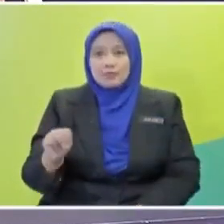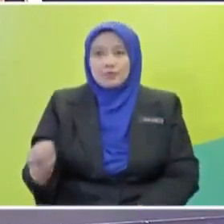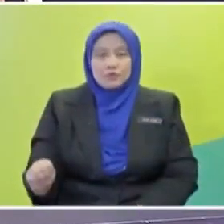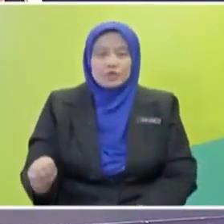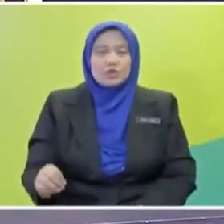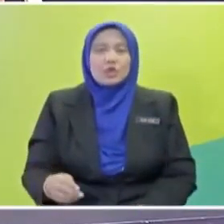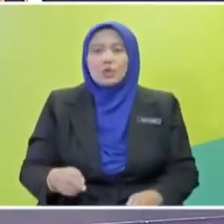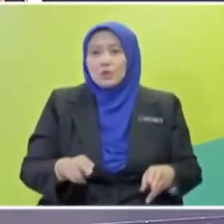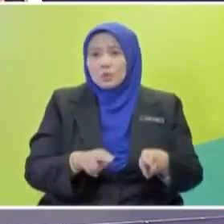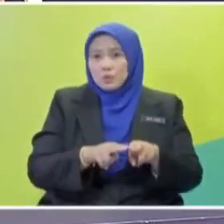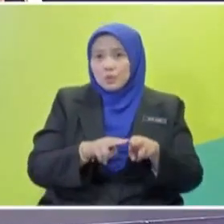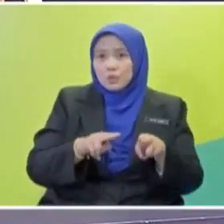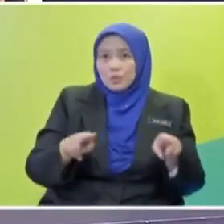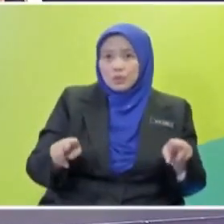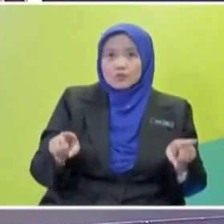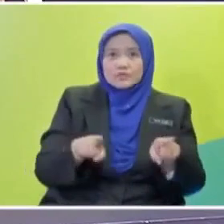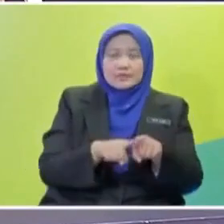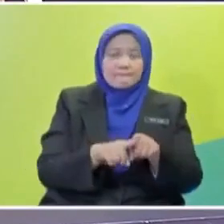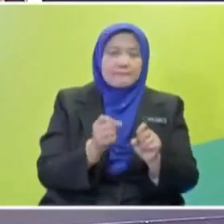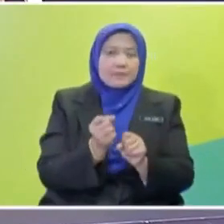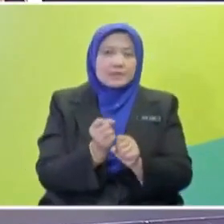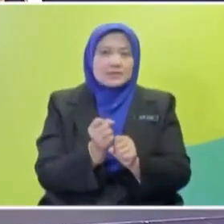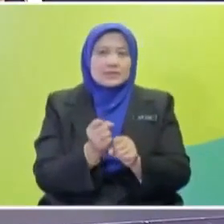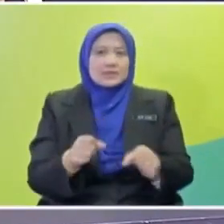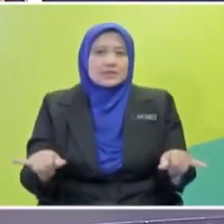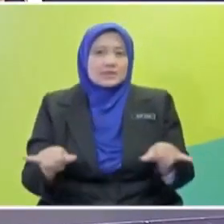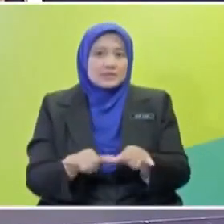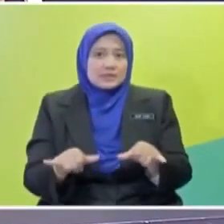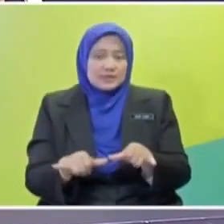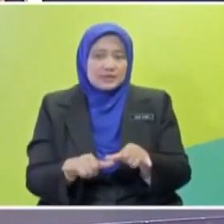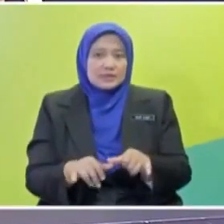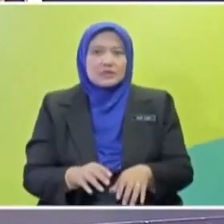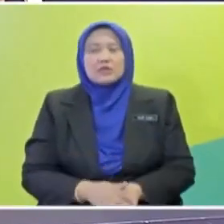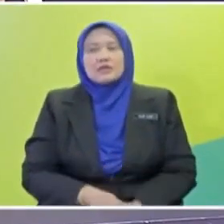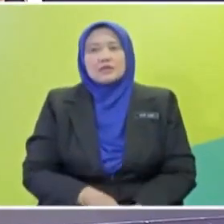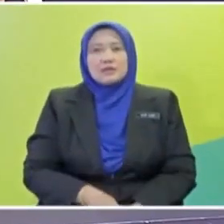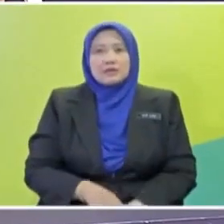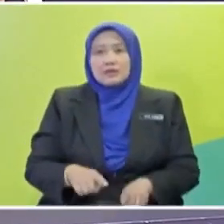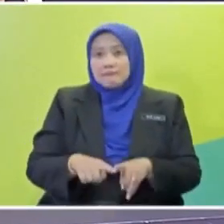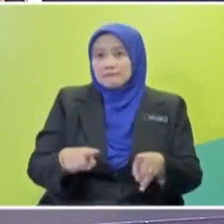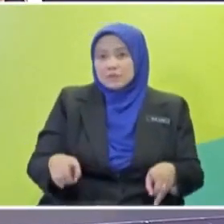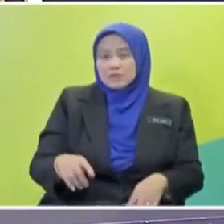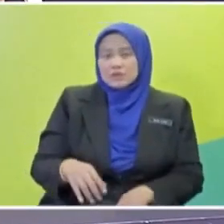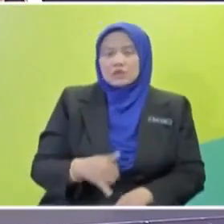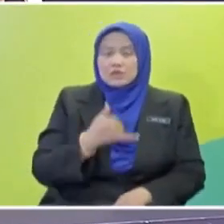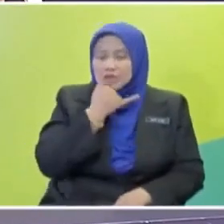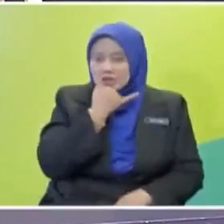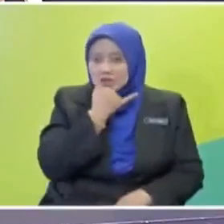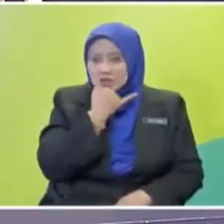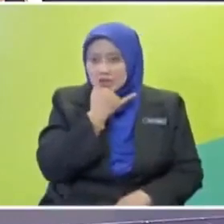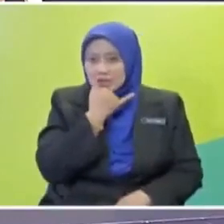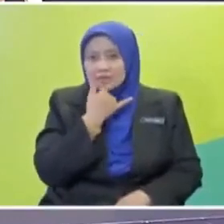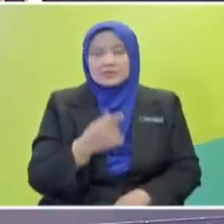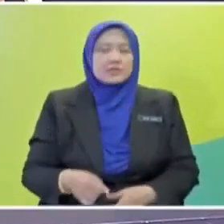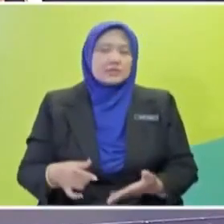kan? Sebenarnya lakaran ni hanyalah gambaran idea. Jadi tak semestinya kena lakar tu ikut saiz yang sebenar. Cuma